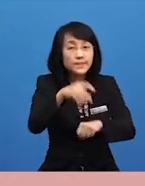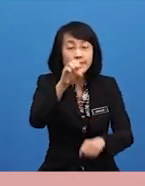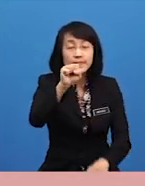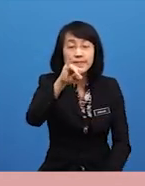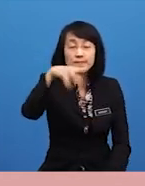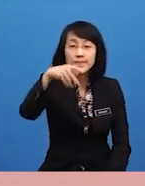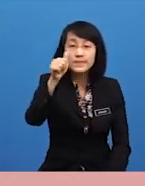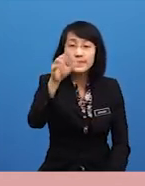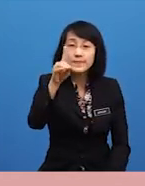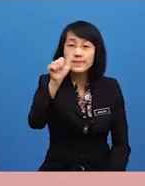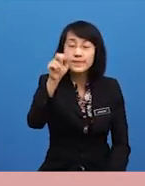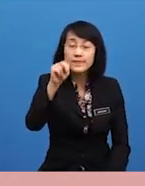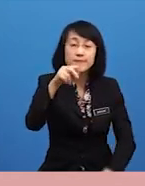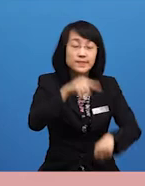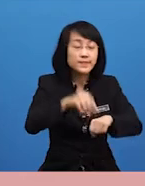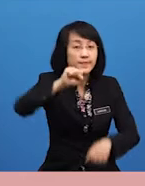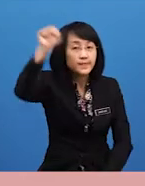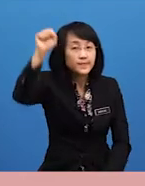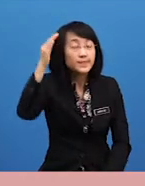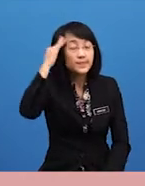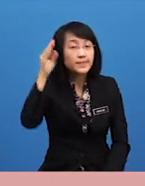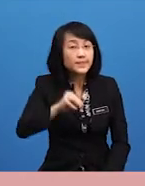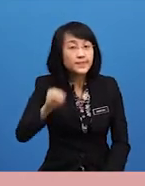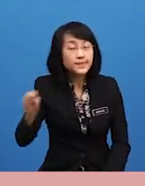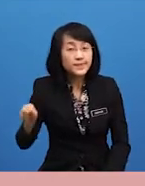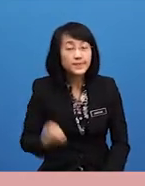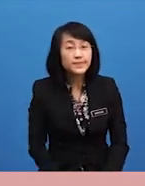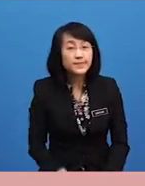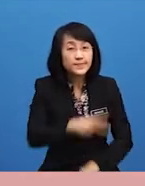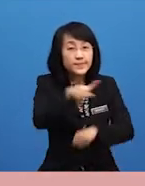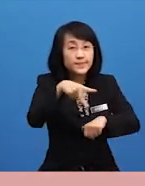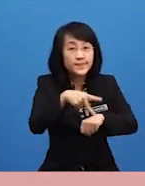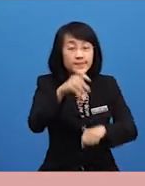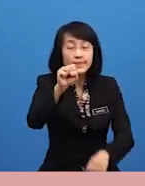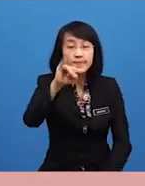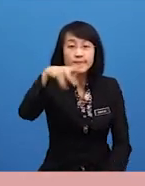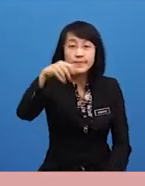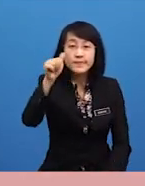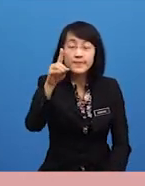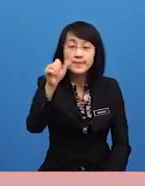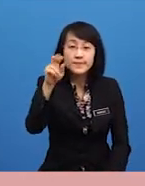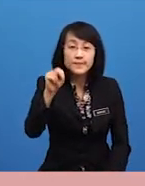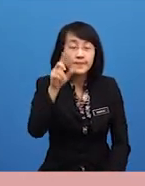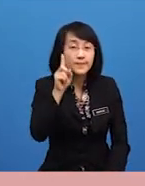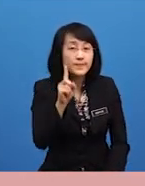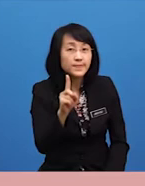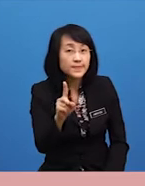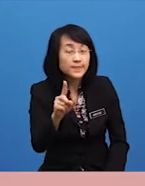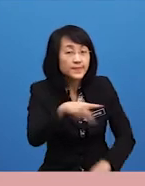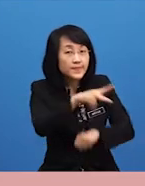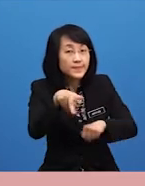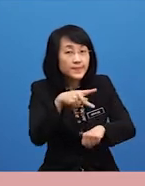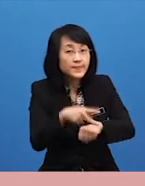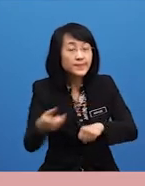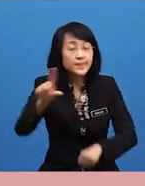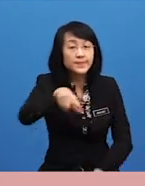di Sabah. Tahukah murid-murid, Pulau Sipadan ialah satu-satunya pulau